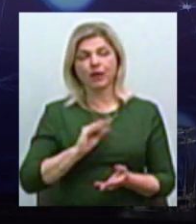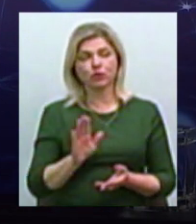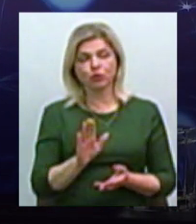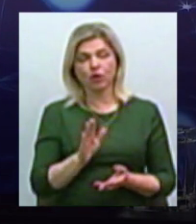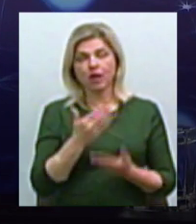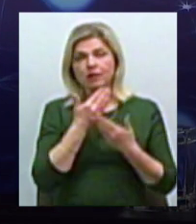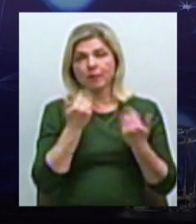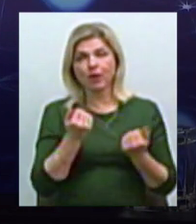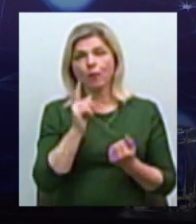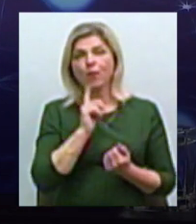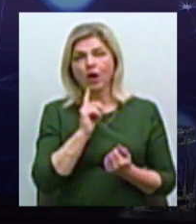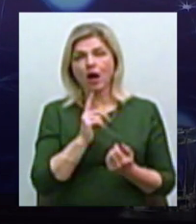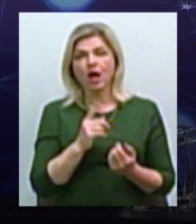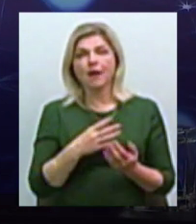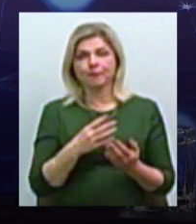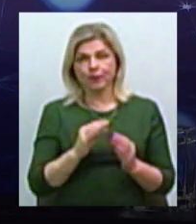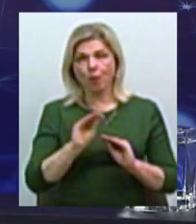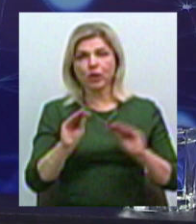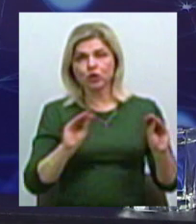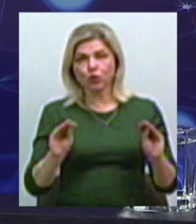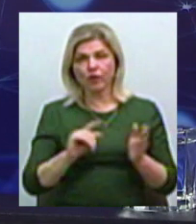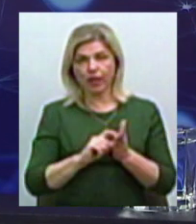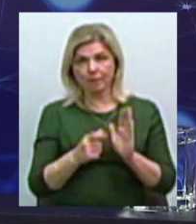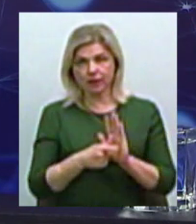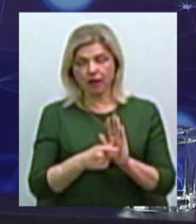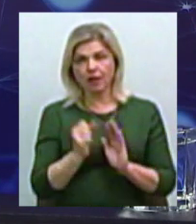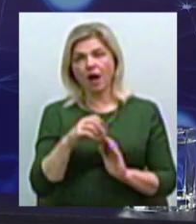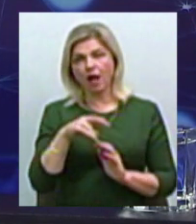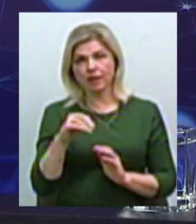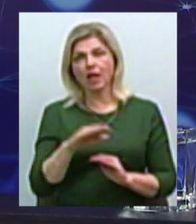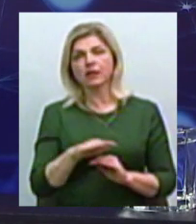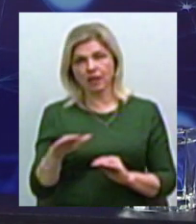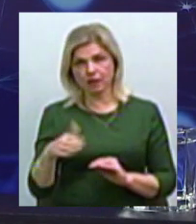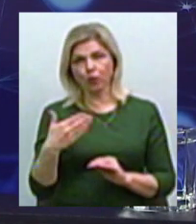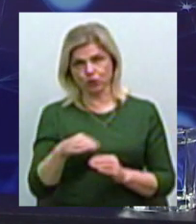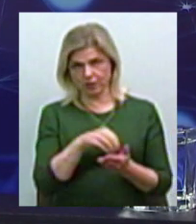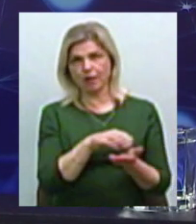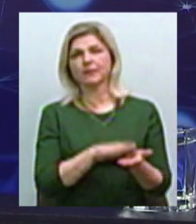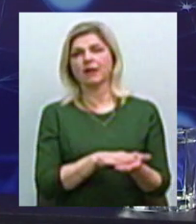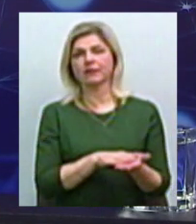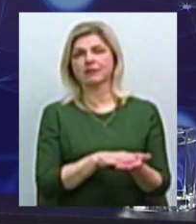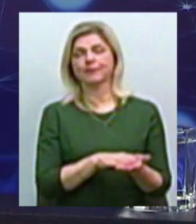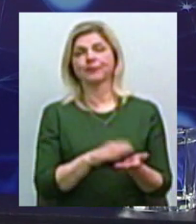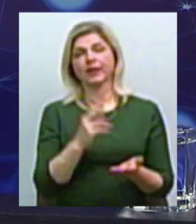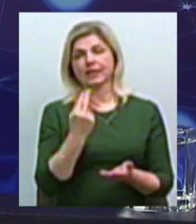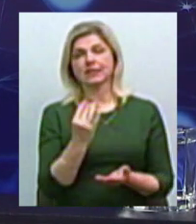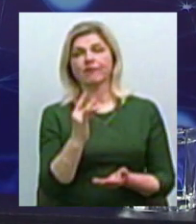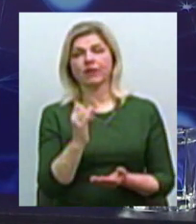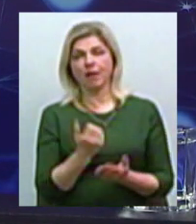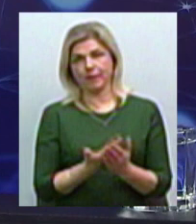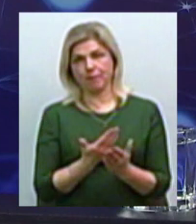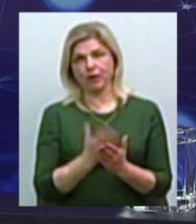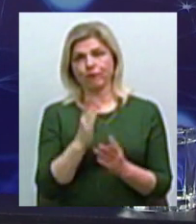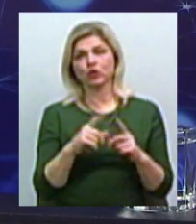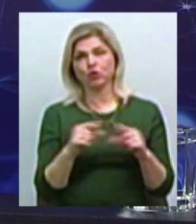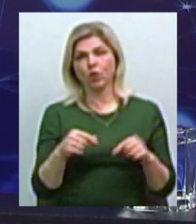нема ще кімнати самої облаштованої. Але діти вже записалися, і цифра, ну, приблизно в школі,